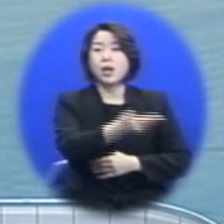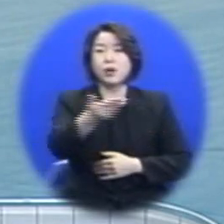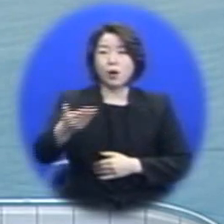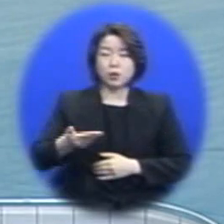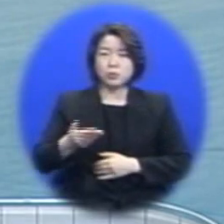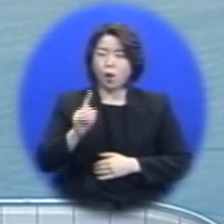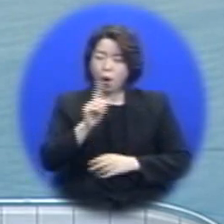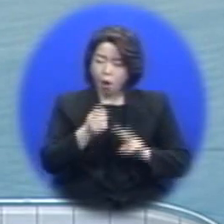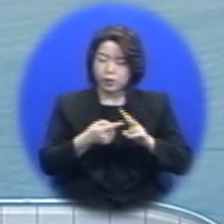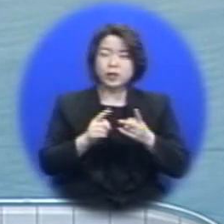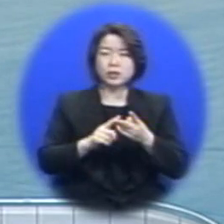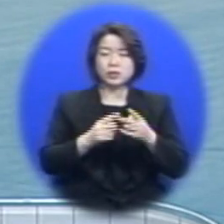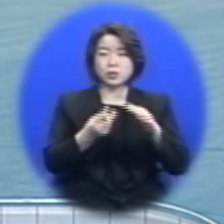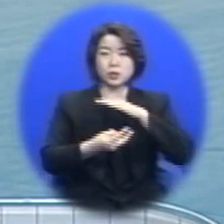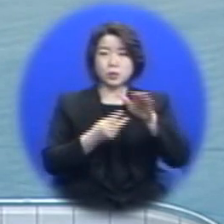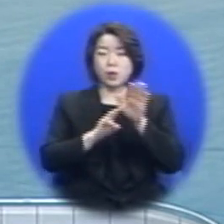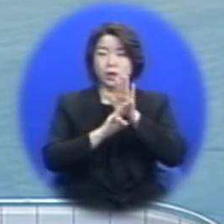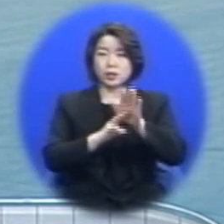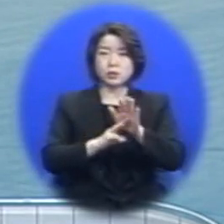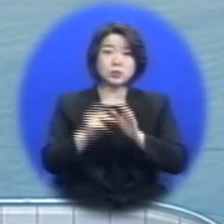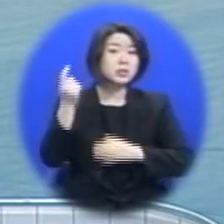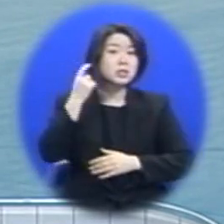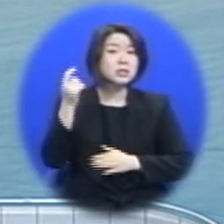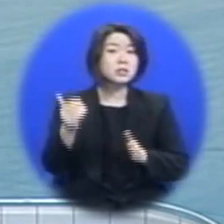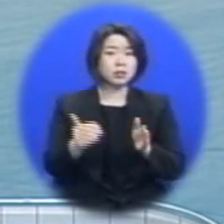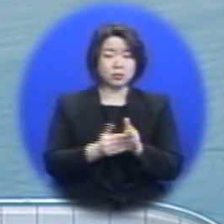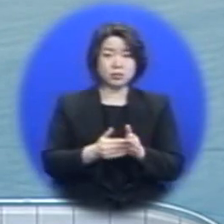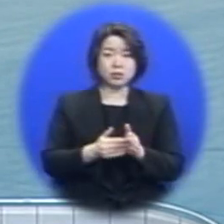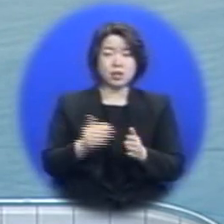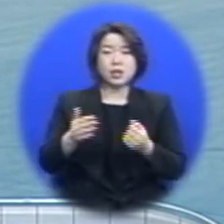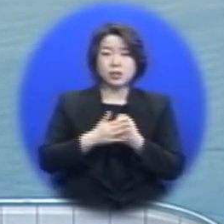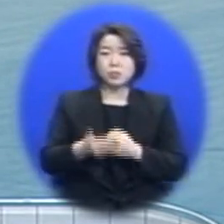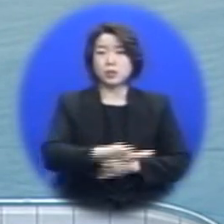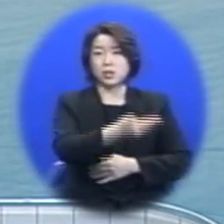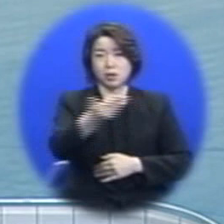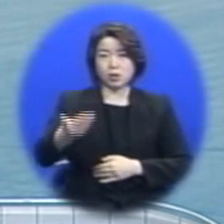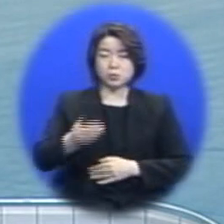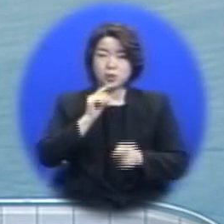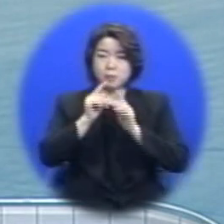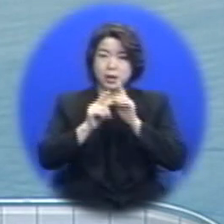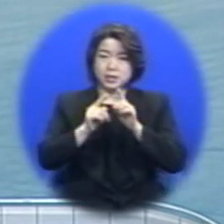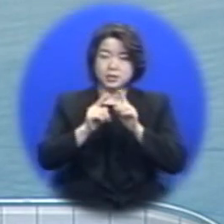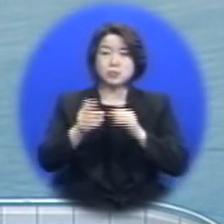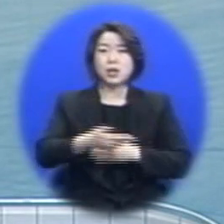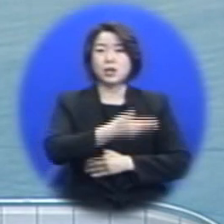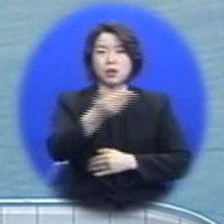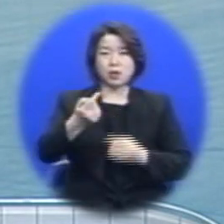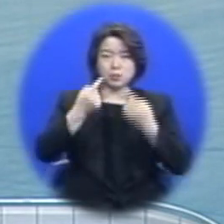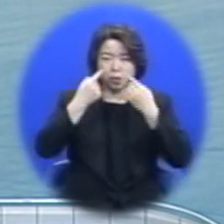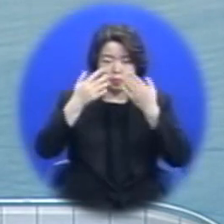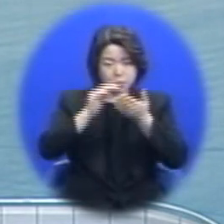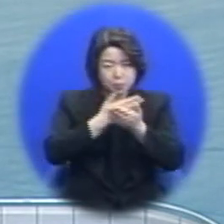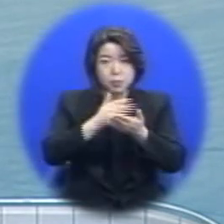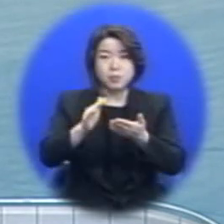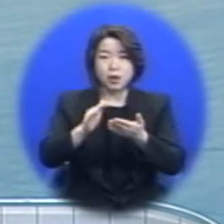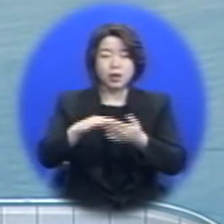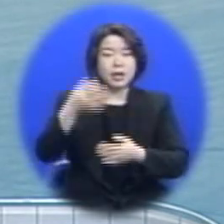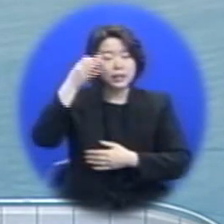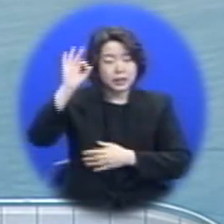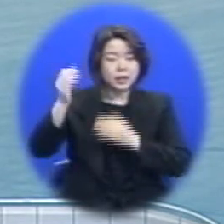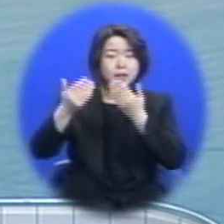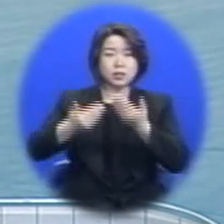하든 요한계시록의 말씀을 들으셨어요. 그래서 여러분은 말씀이 여러분을 이렇게 분별을 주고 깨닫게